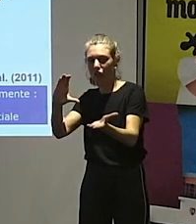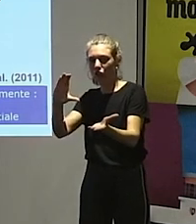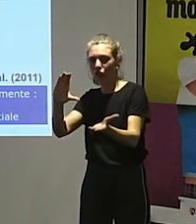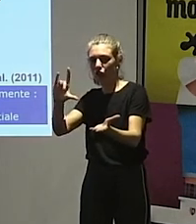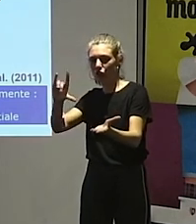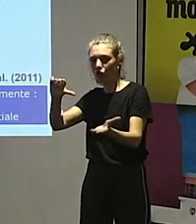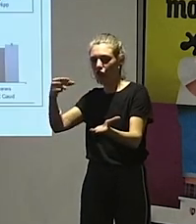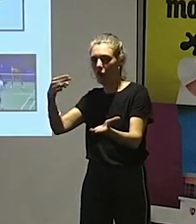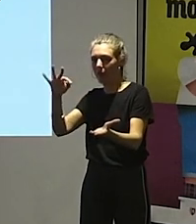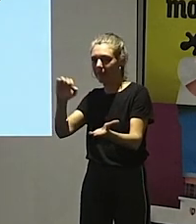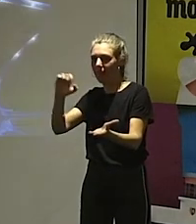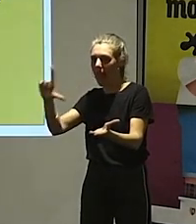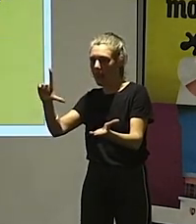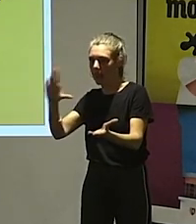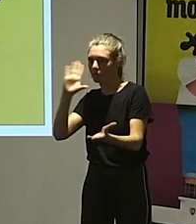rejoindre.